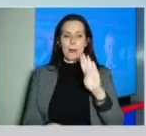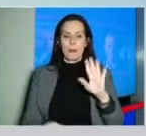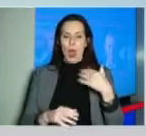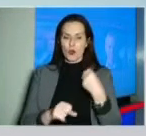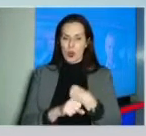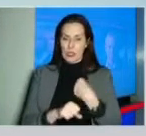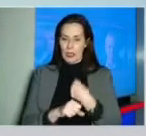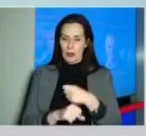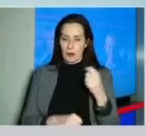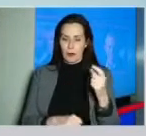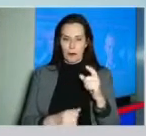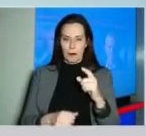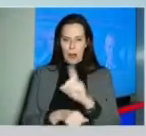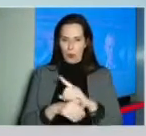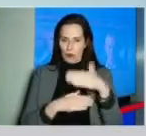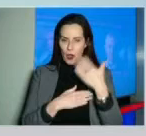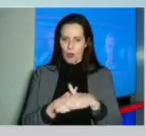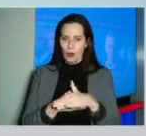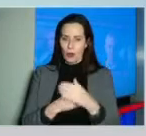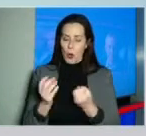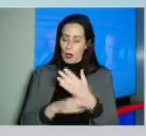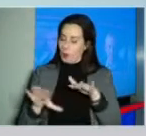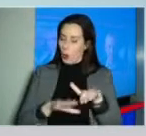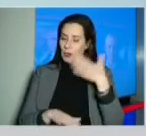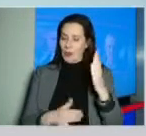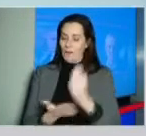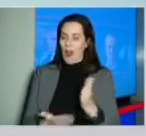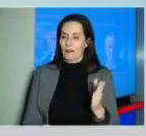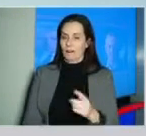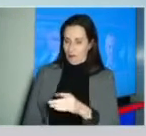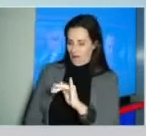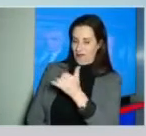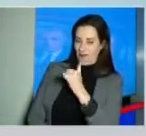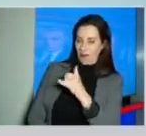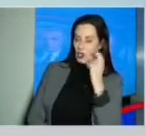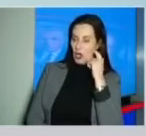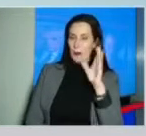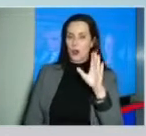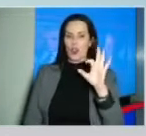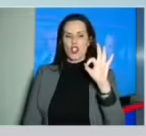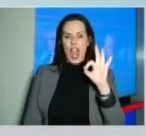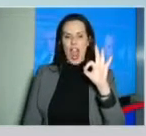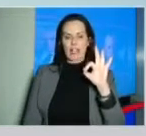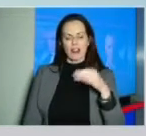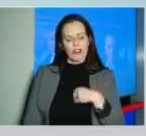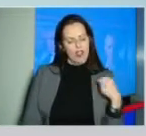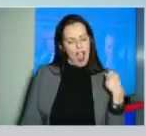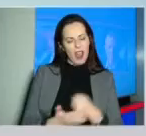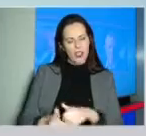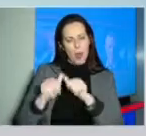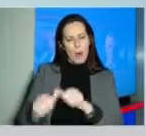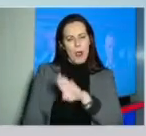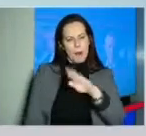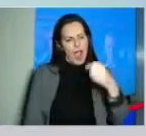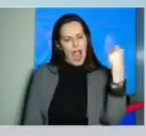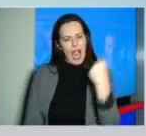עשה בשבועות האחרונים, הוא הרכיב את הקואליציה הבאה שלו. שמענו את דרעי בוקר אומר, אנחנו עד הסוף עם נתניהו. כולל